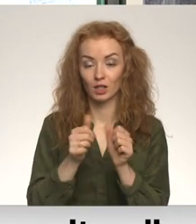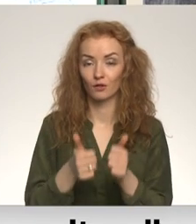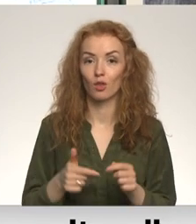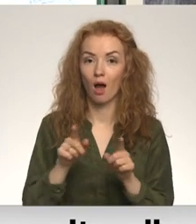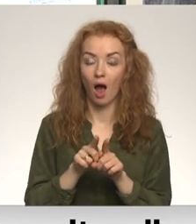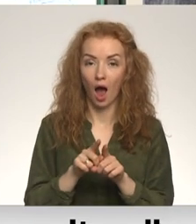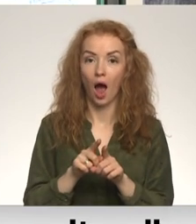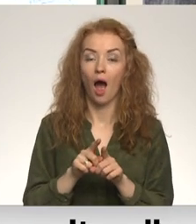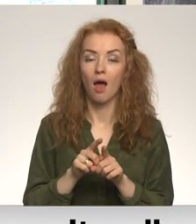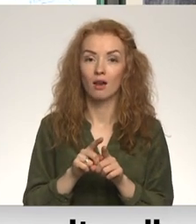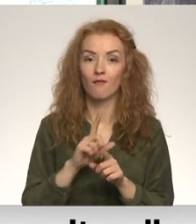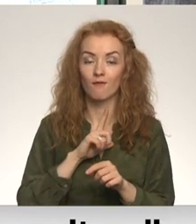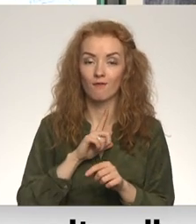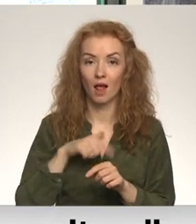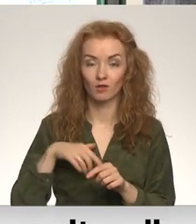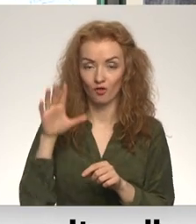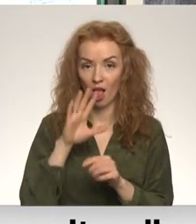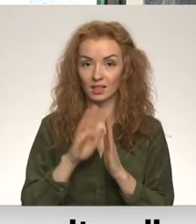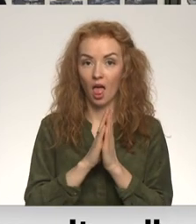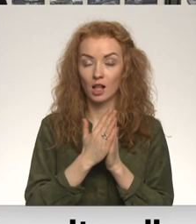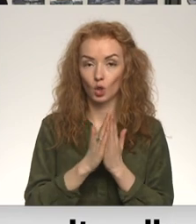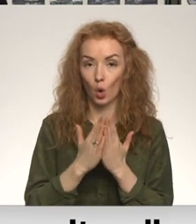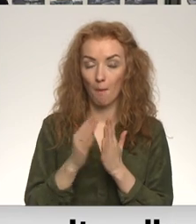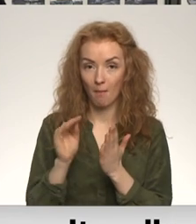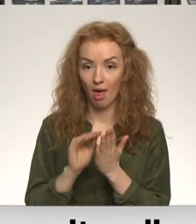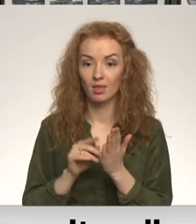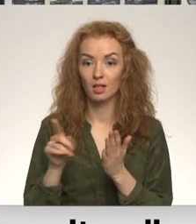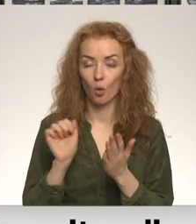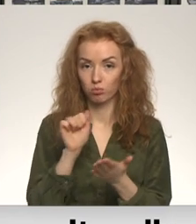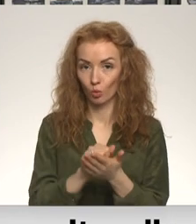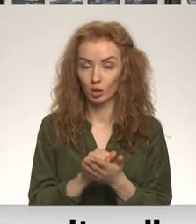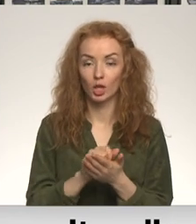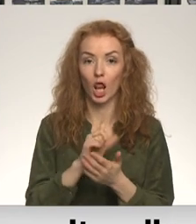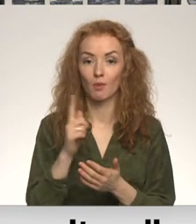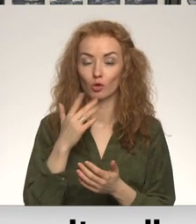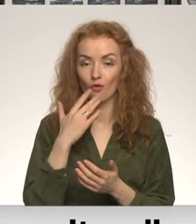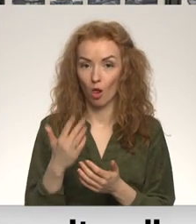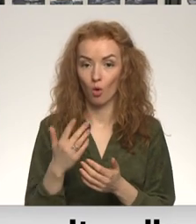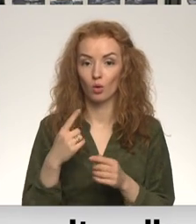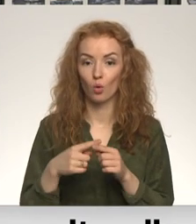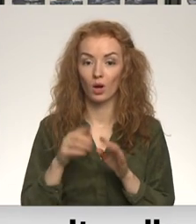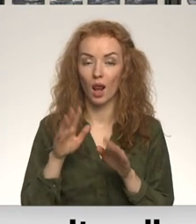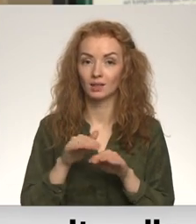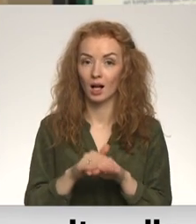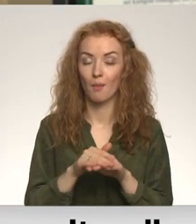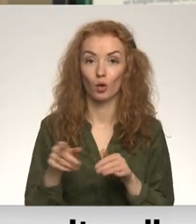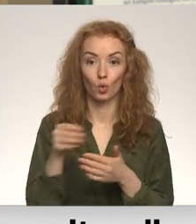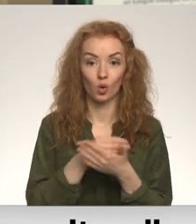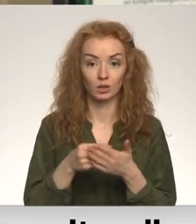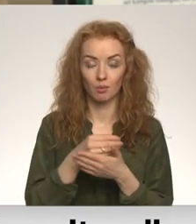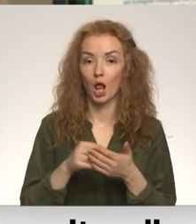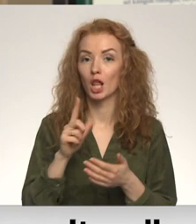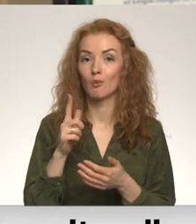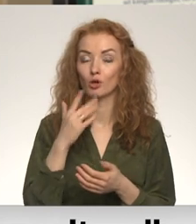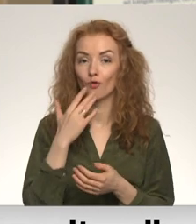Nacionālā enciklopēdija, kas jau vairākus desmitu šķirkļu publicējuši lībiešu valodā. Lai uzsvērtu tās nozīmību, lībiešu